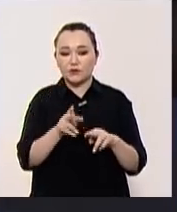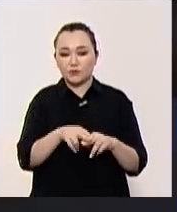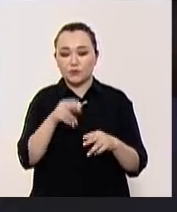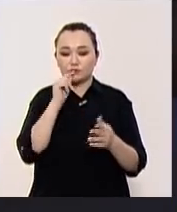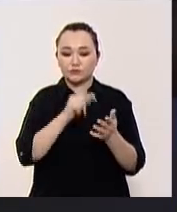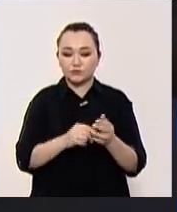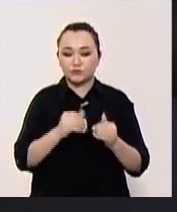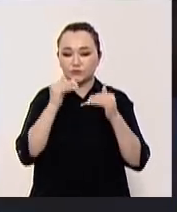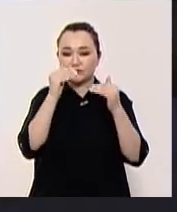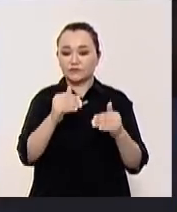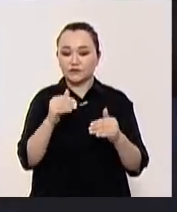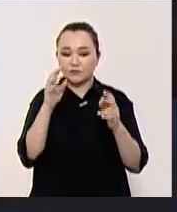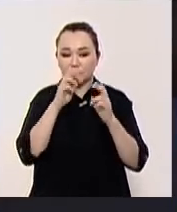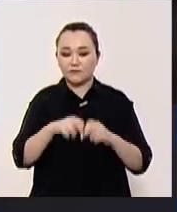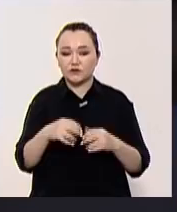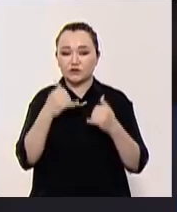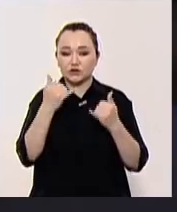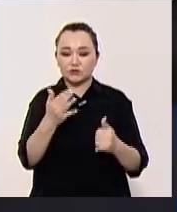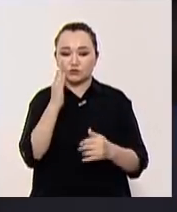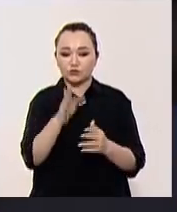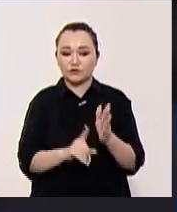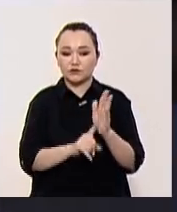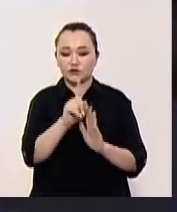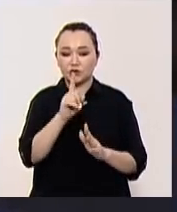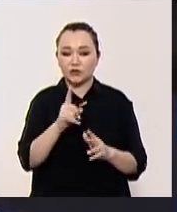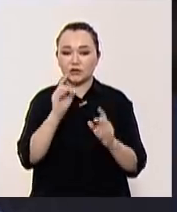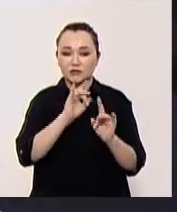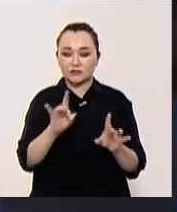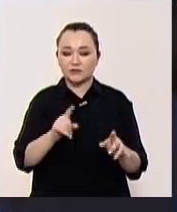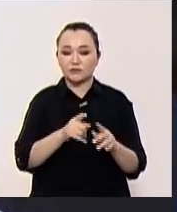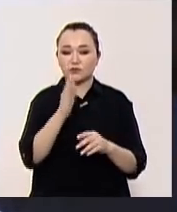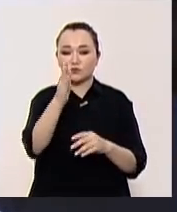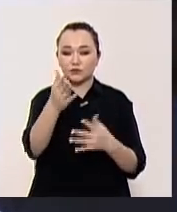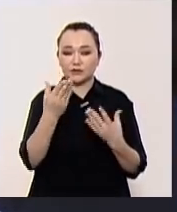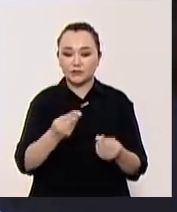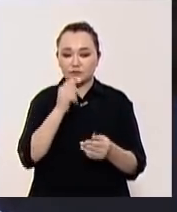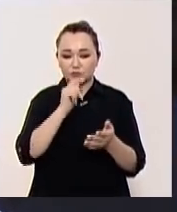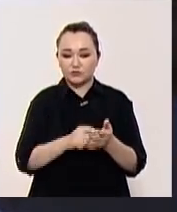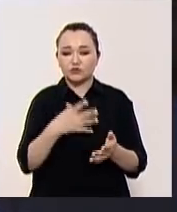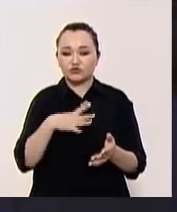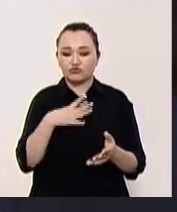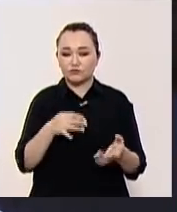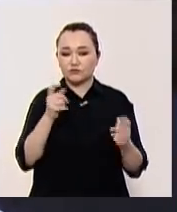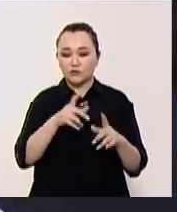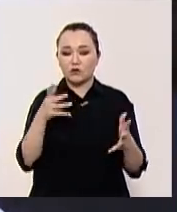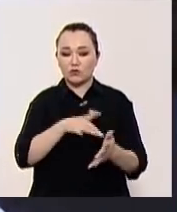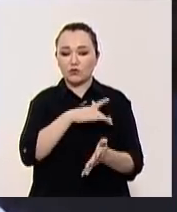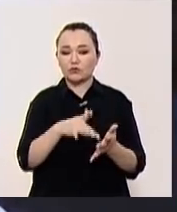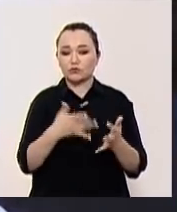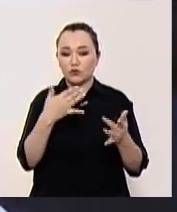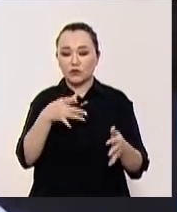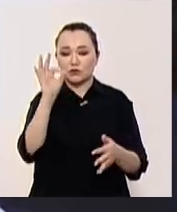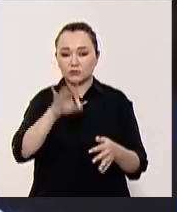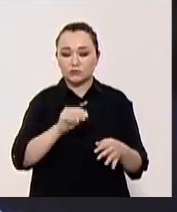етінің қымбаттауына байланысты тексеріс ұйымдастырылатынын айтады. Сондықтан мамандар алдағы күндері құс еті не себепті және қай өңірлерде қанша